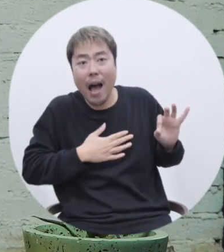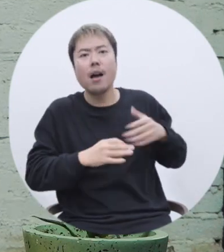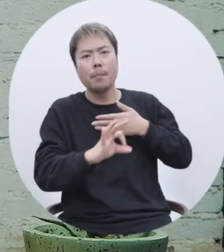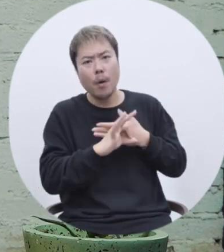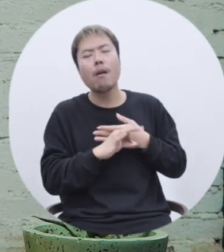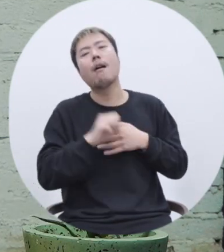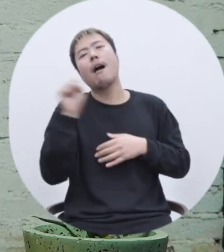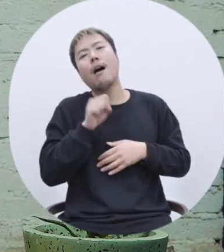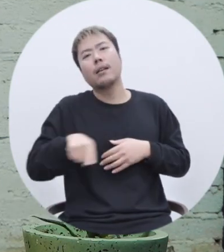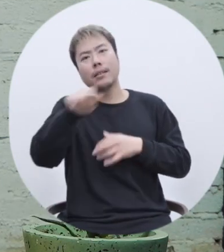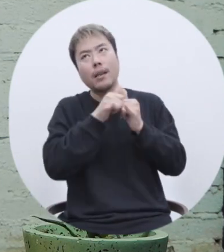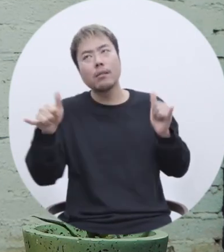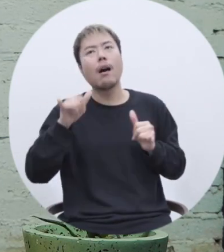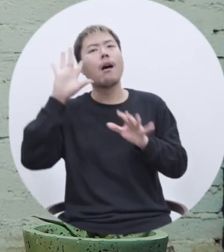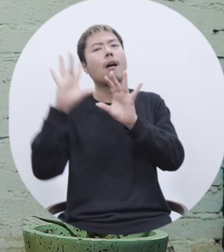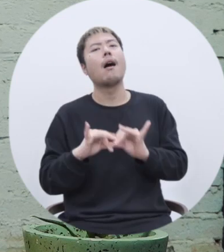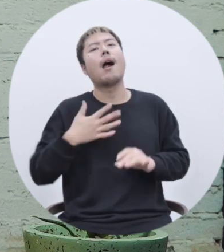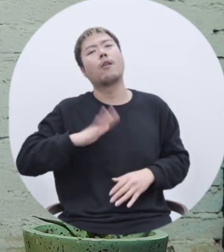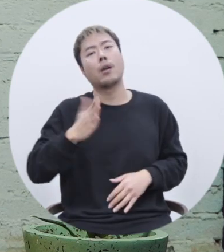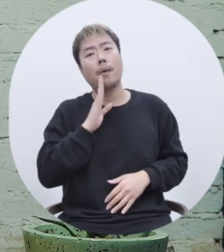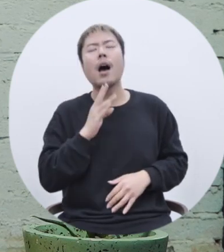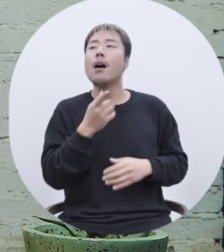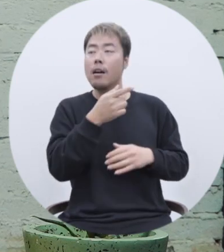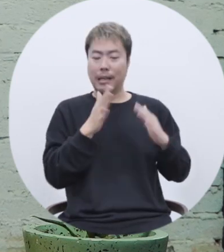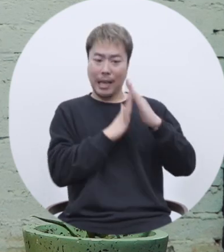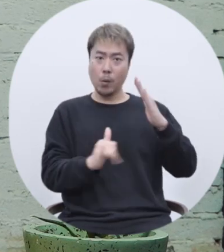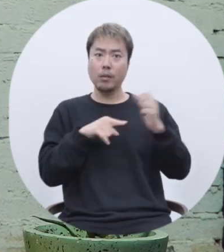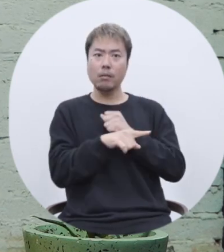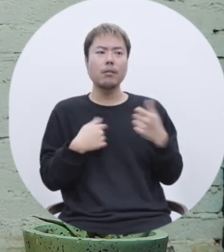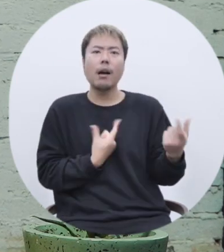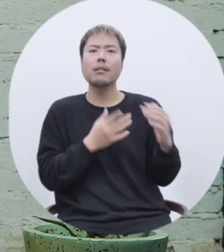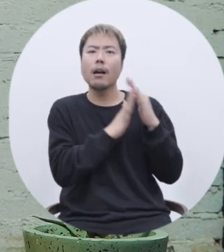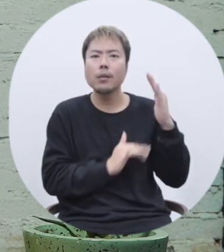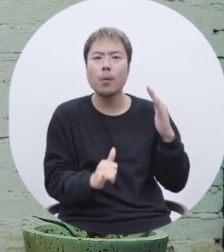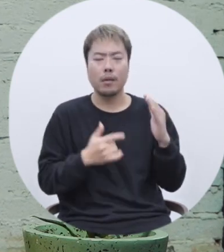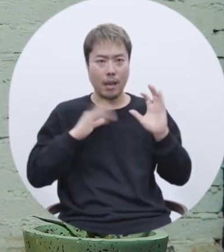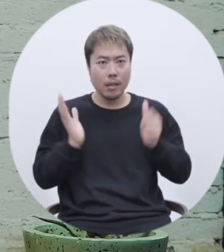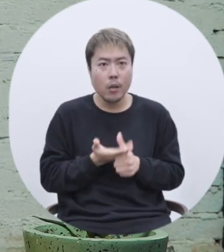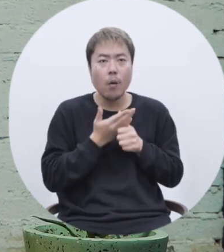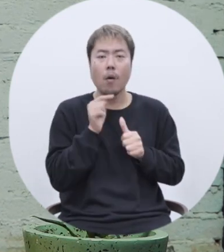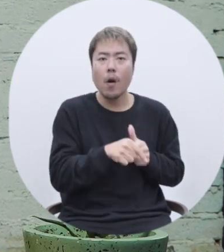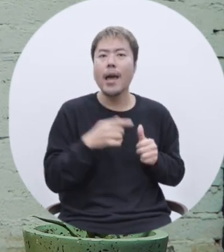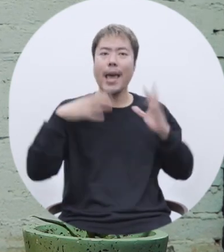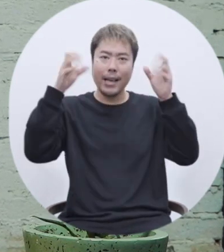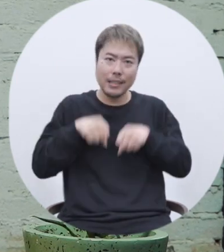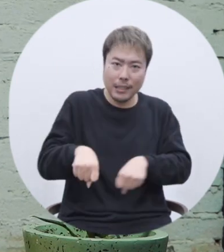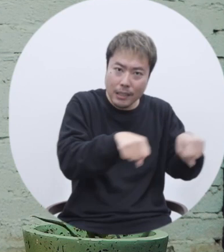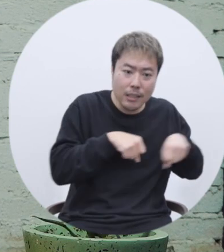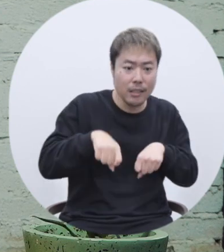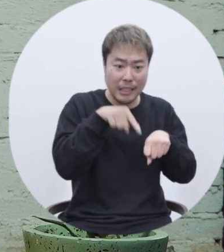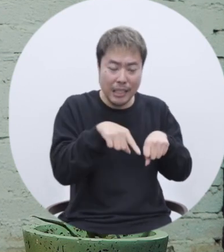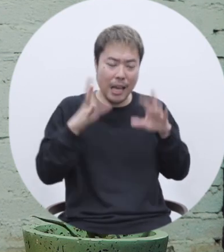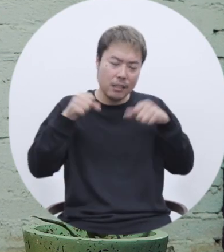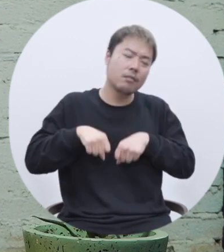좋은 의미라고 일단 생각이 들었고요. 왜냐하면 우리 가족, 우리 아이, 내가 유아차를